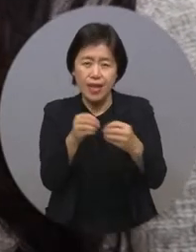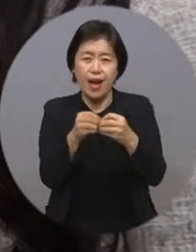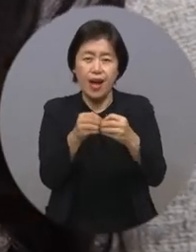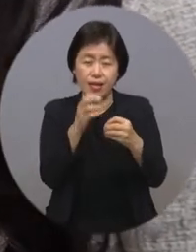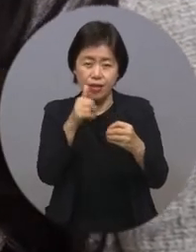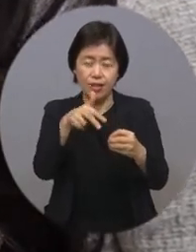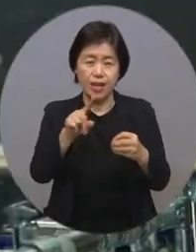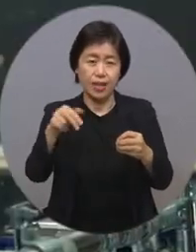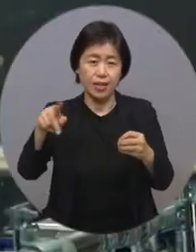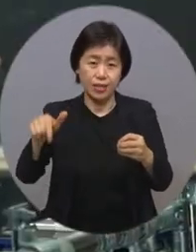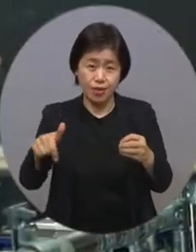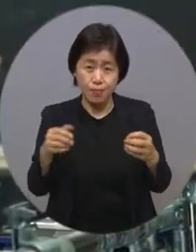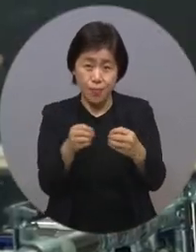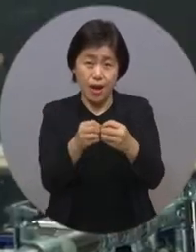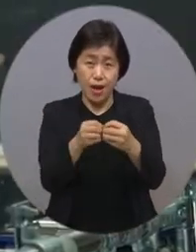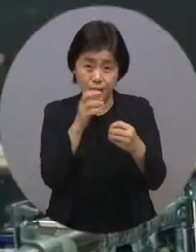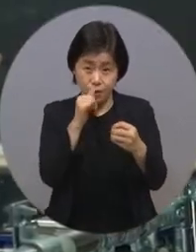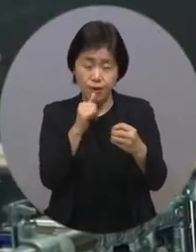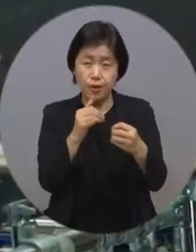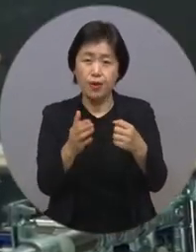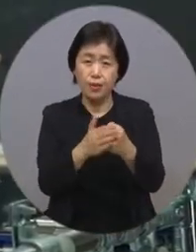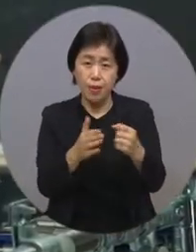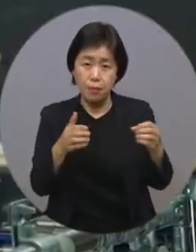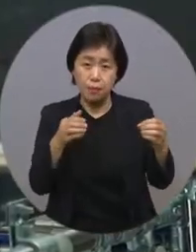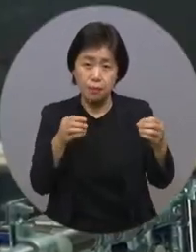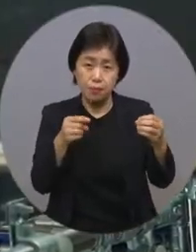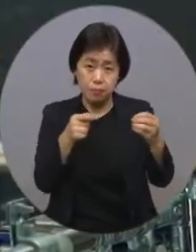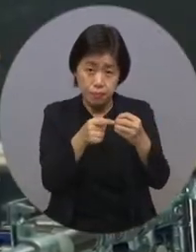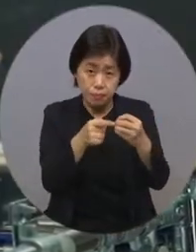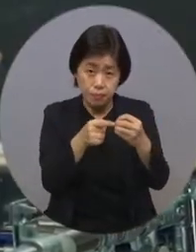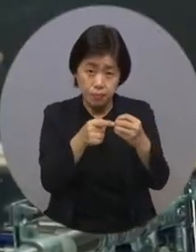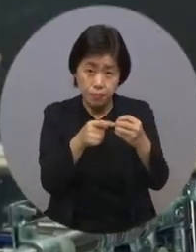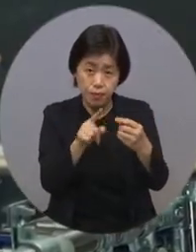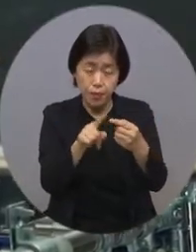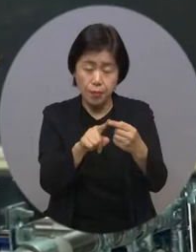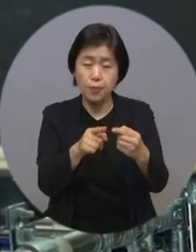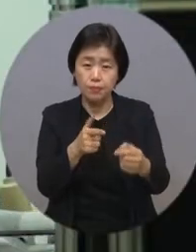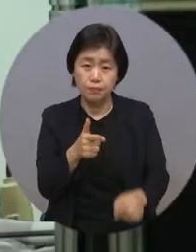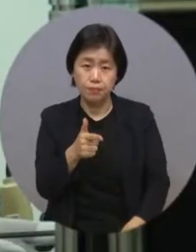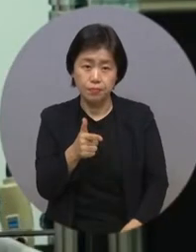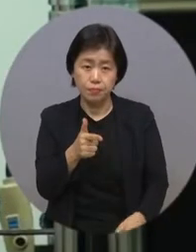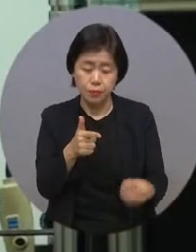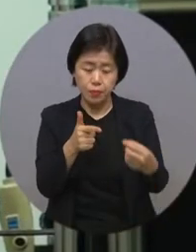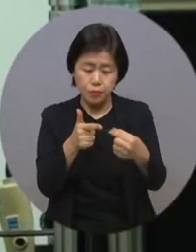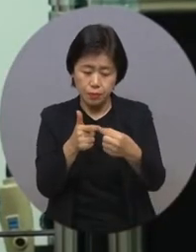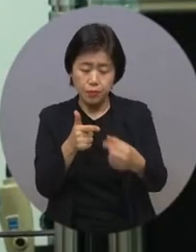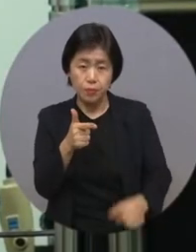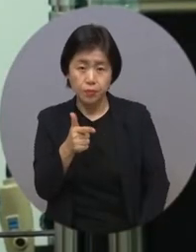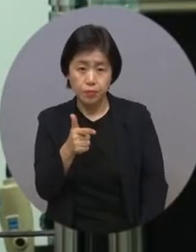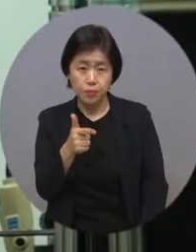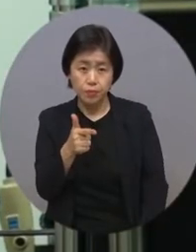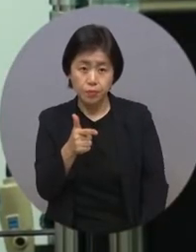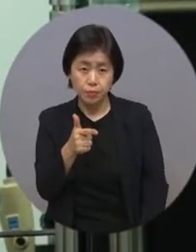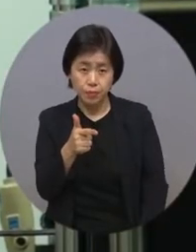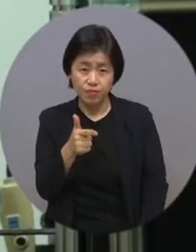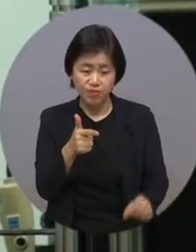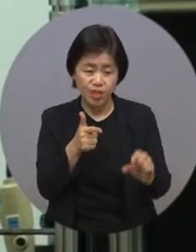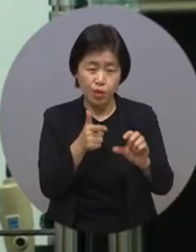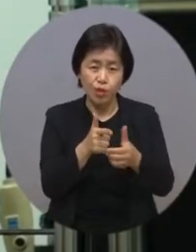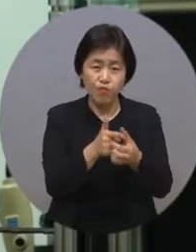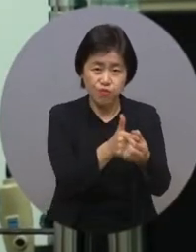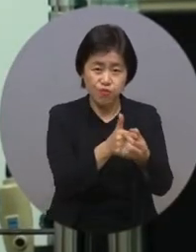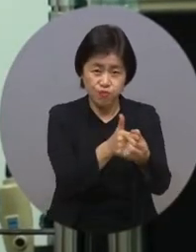그래서 거기에 손을 딱 맞추시고 그대로 조립하고자 하는 곳에 맞추시고 그대로 홀에 맞추시고 미시면